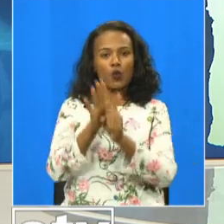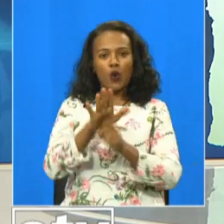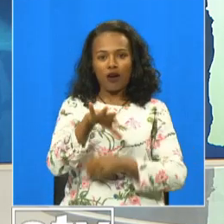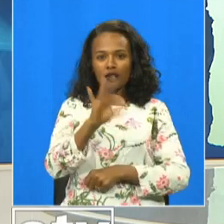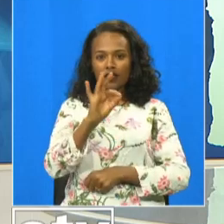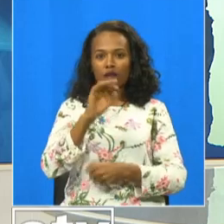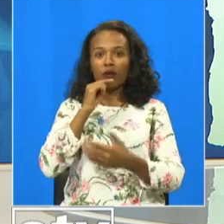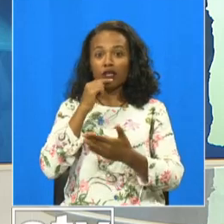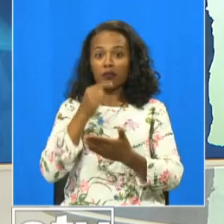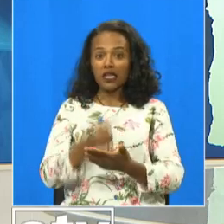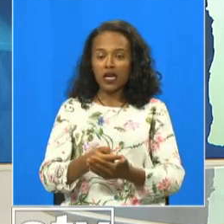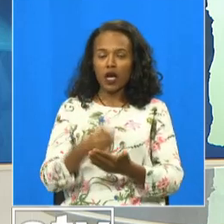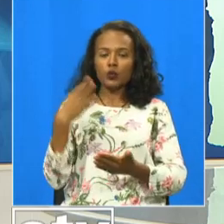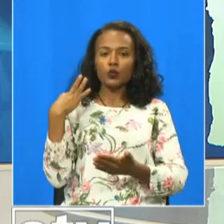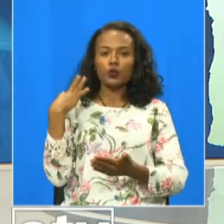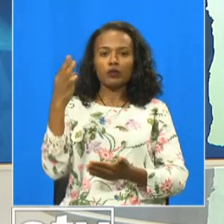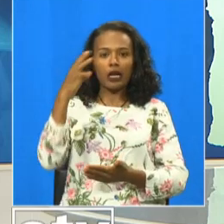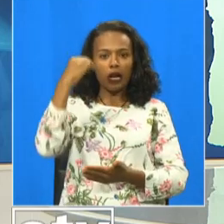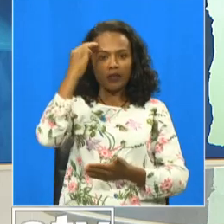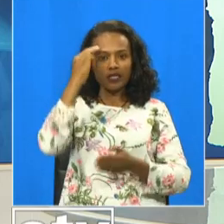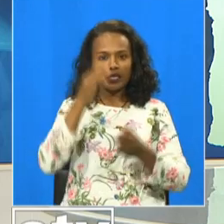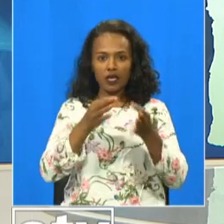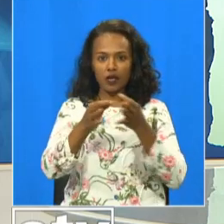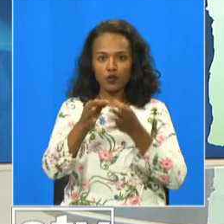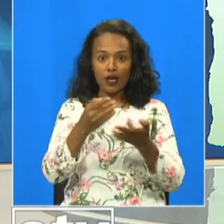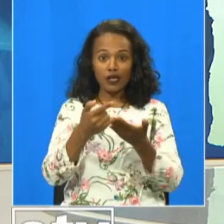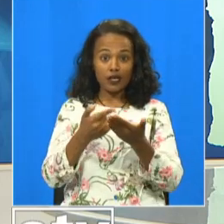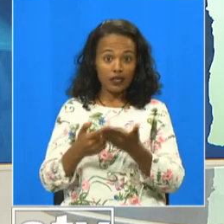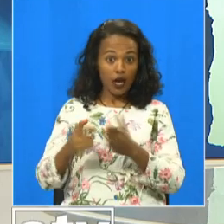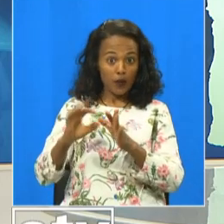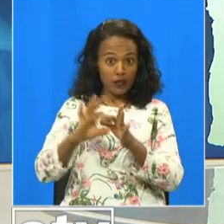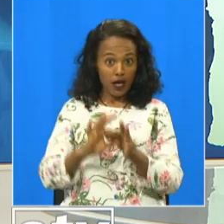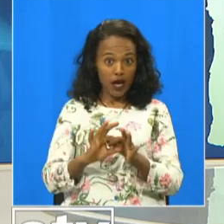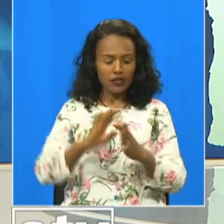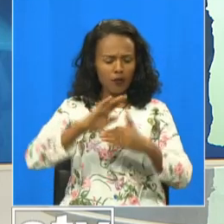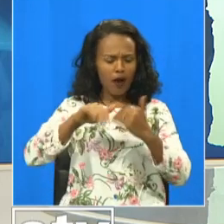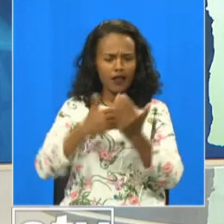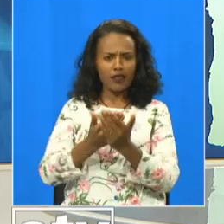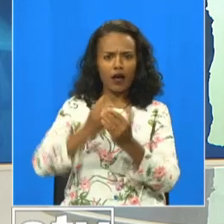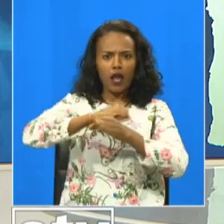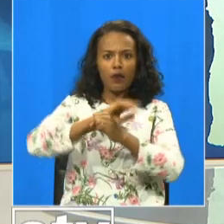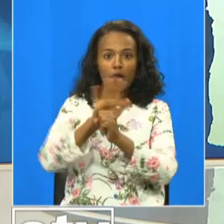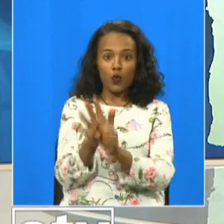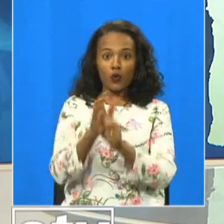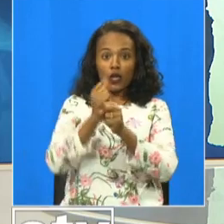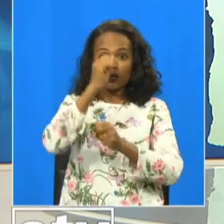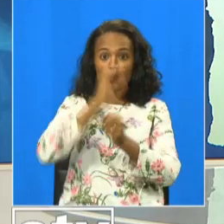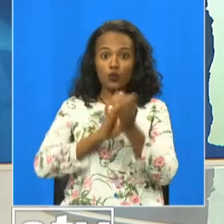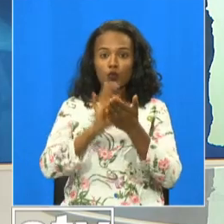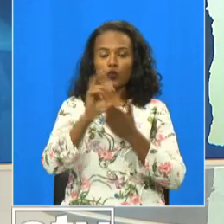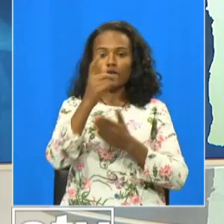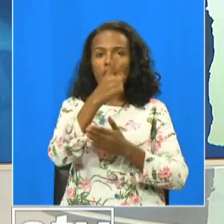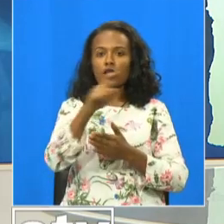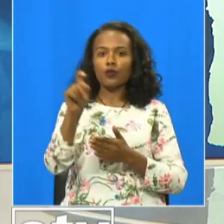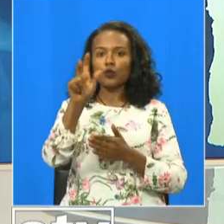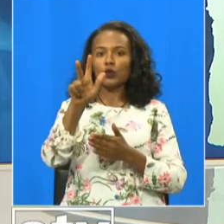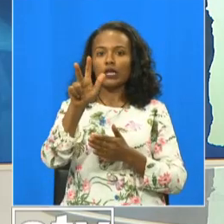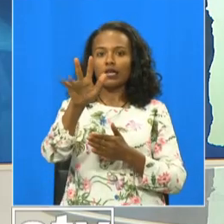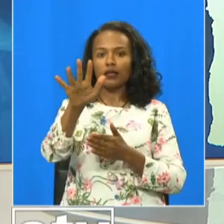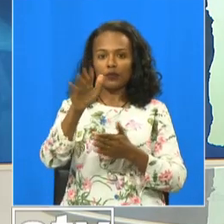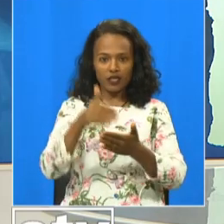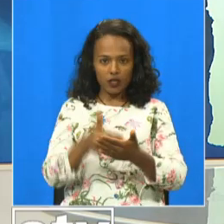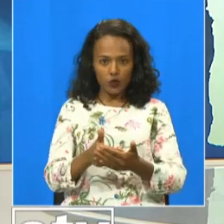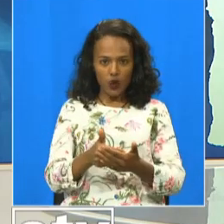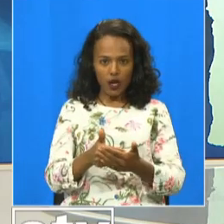እንደተገኘባት መረጋገጡን የጤና ሚኒስቴር ገልጿል። ከዚሁ ጋር በተያዘ በአጠቃላይ በኮሮና ቫይረስ የተያዙ ሰዎች ቁጥር 135 ደርሷል።